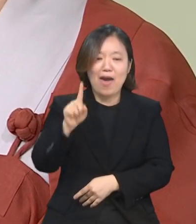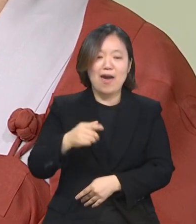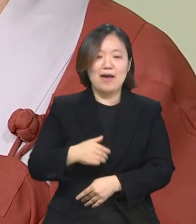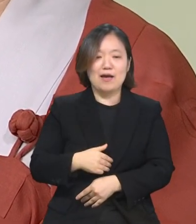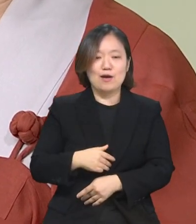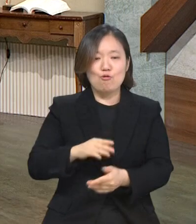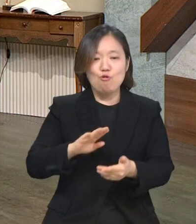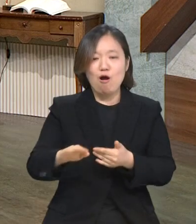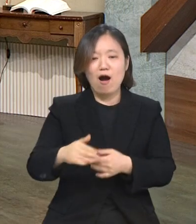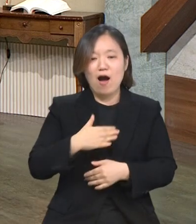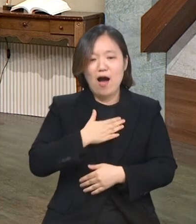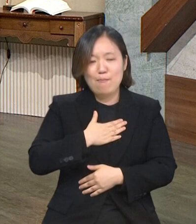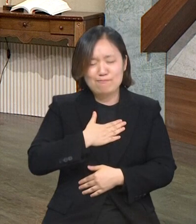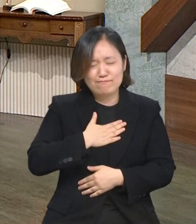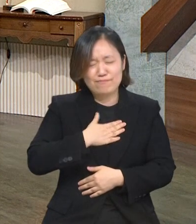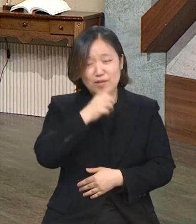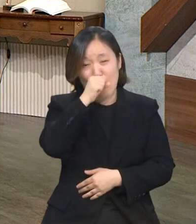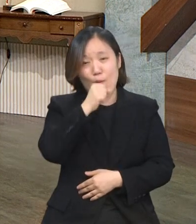행복한 감정이